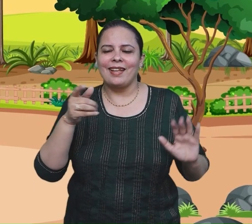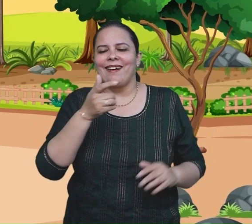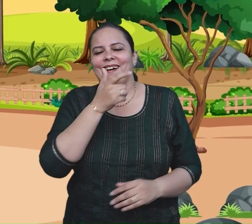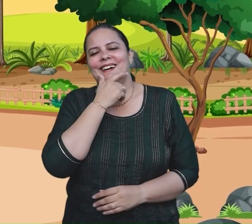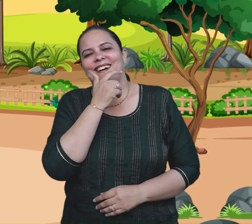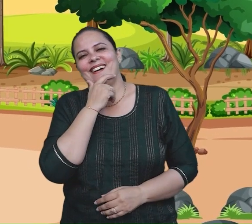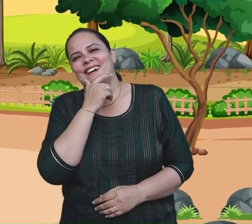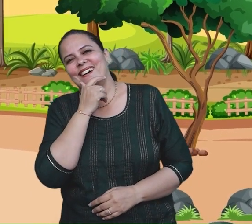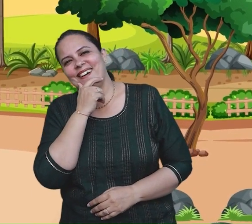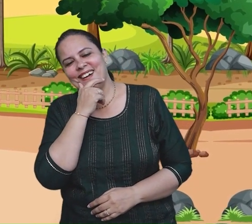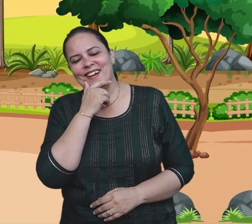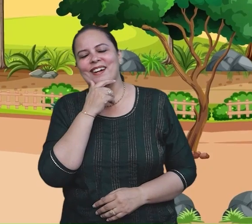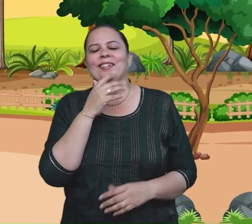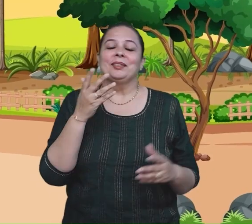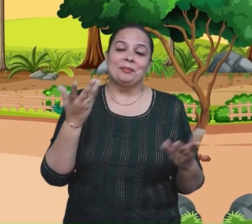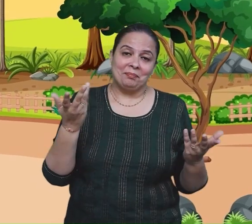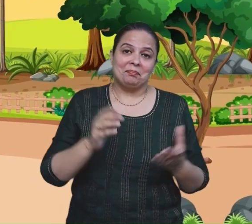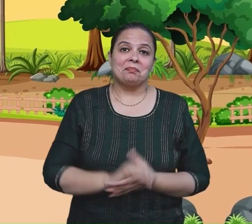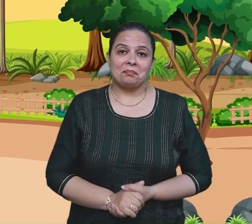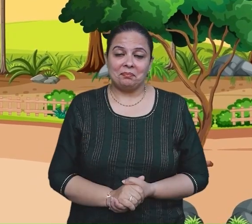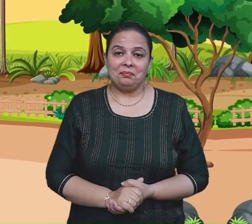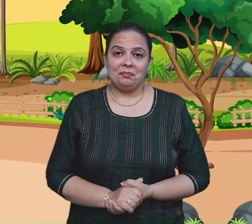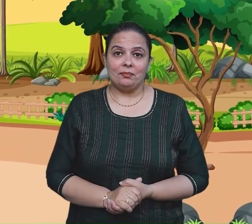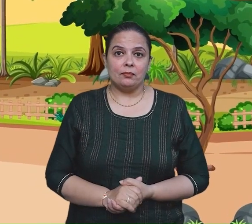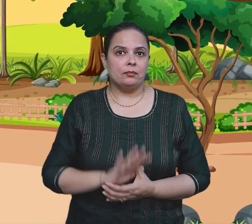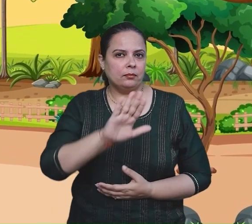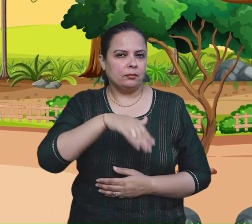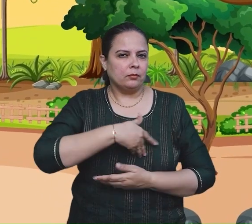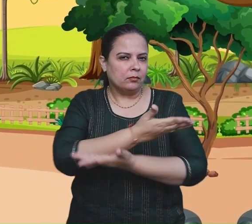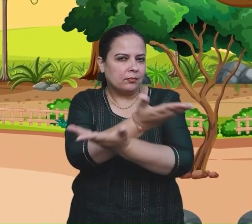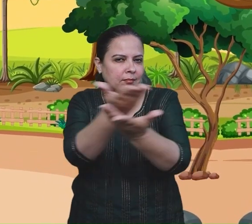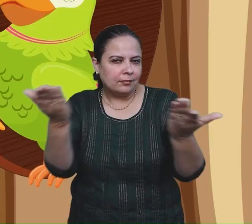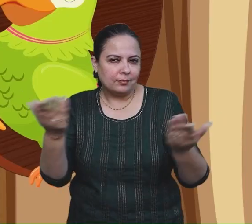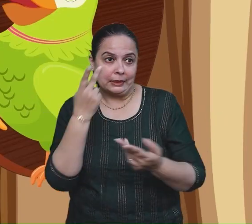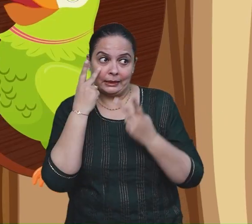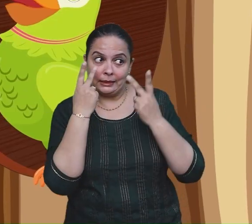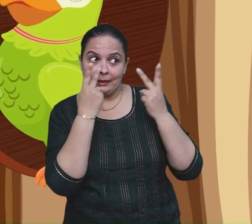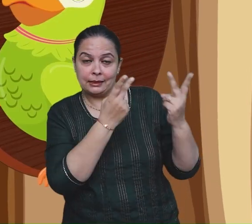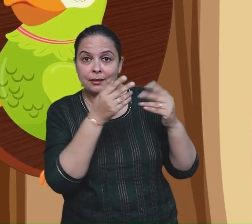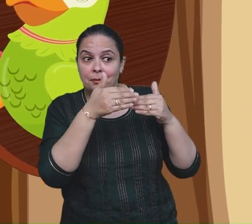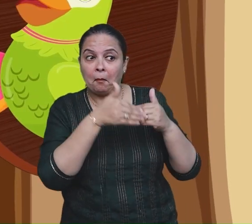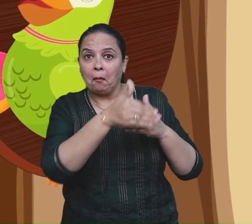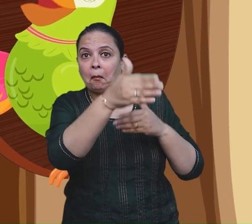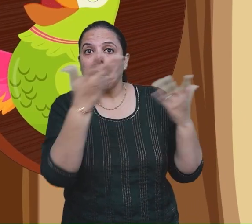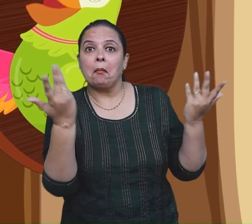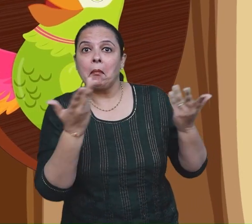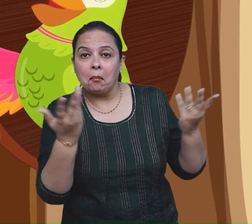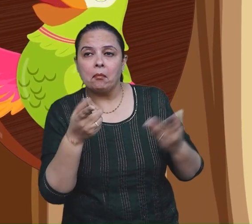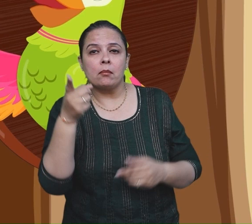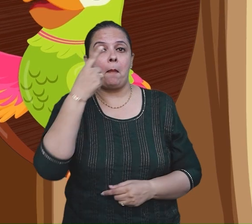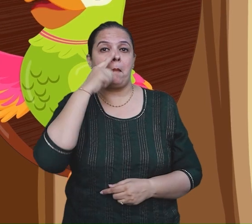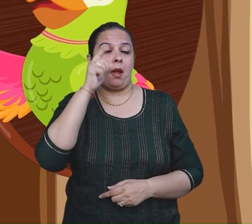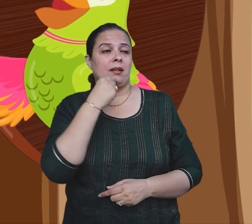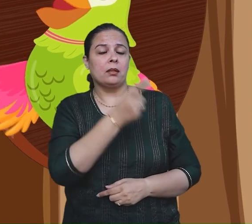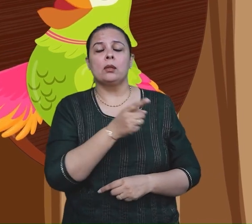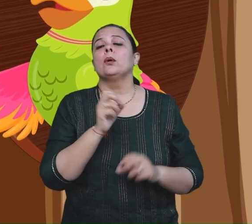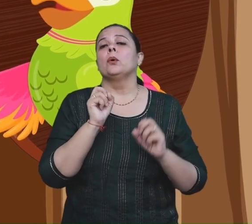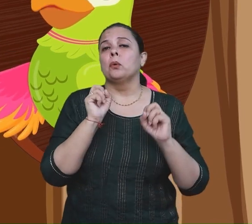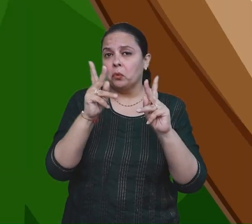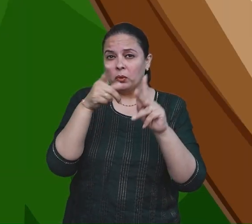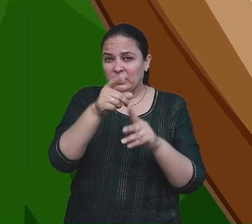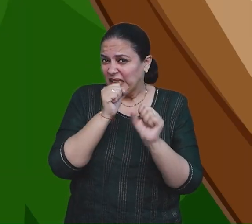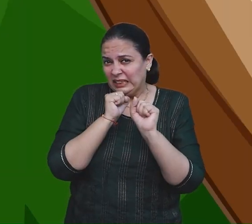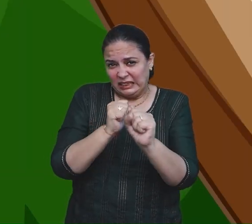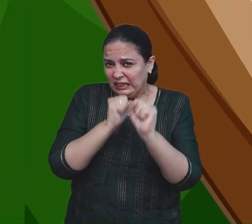तो दोस्तों देखो आगे क्या हुआ। ठीक है तुम इतनी जिद कर रहे हो तो तुम